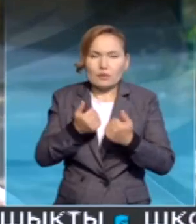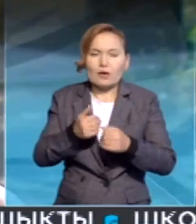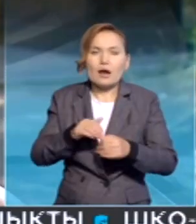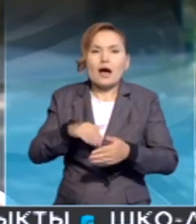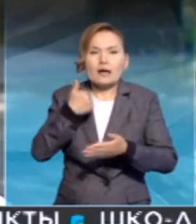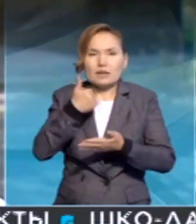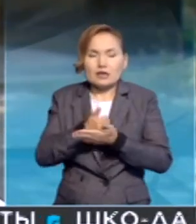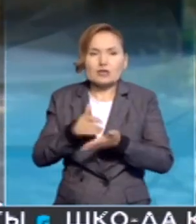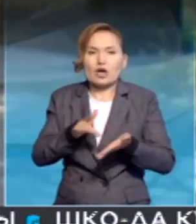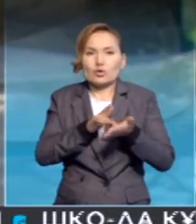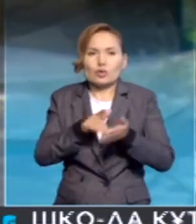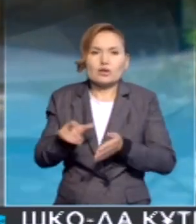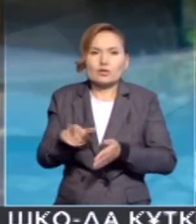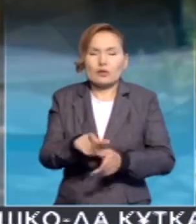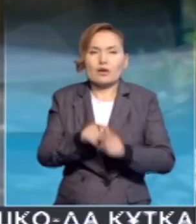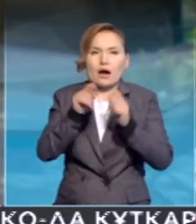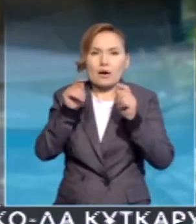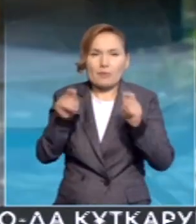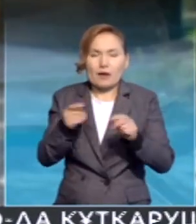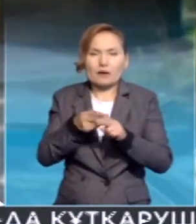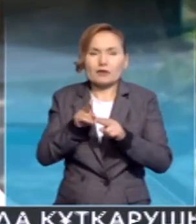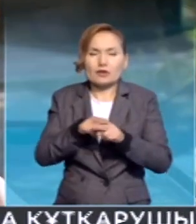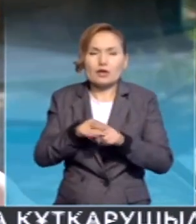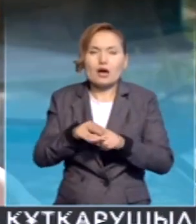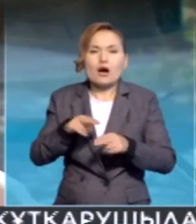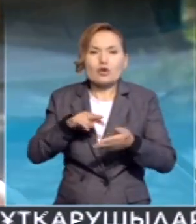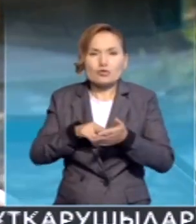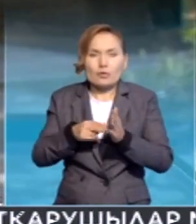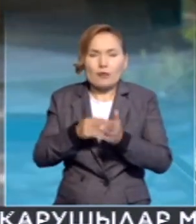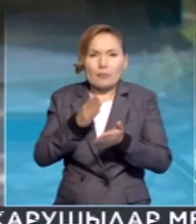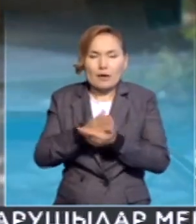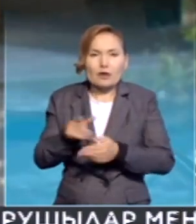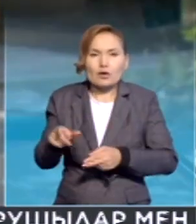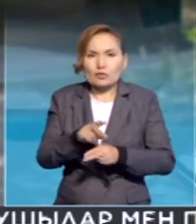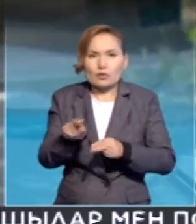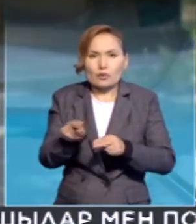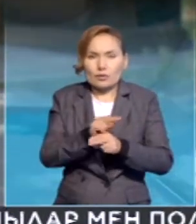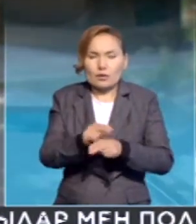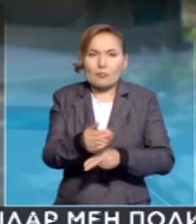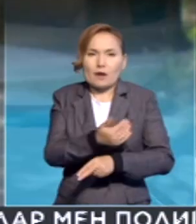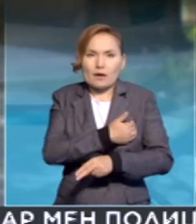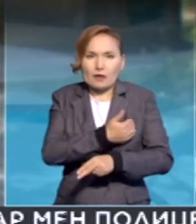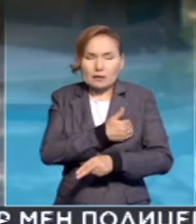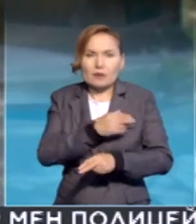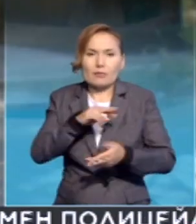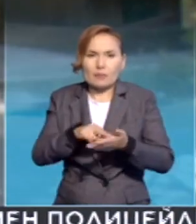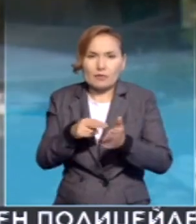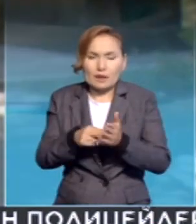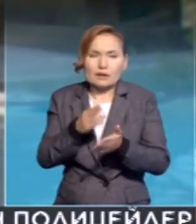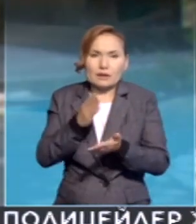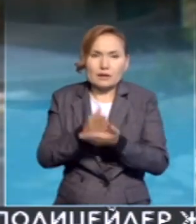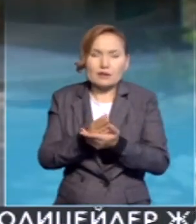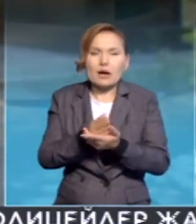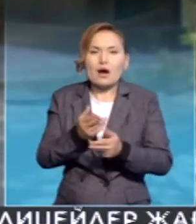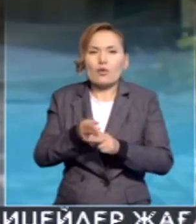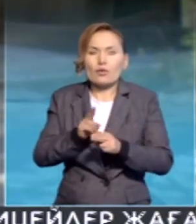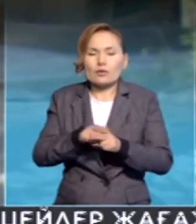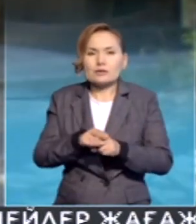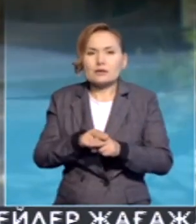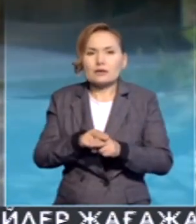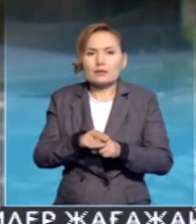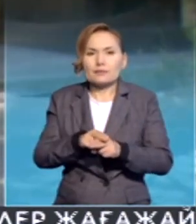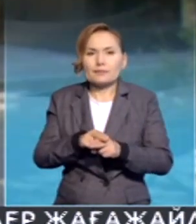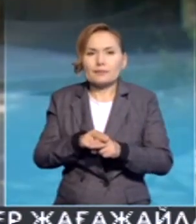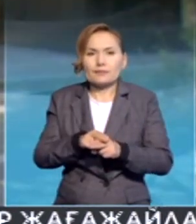Негізі жобамызда бар, сол жерлерге бір жақсылап тұрып, бір тас төсіп, жолды зүйтін ойда бар. Негізі мынау жаңа өткен